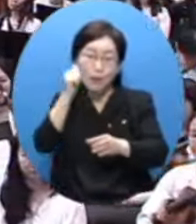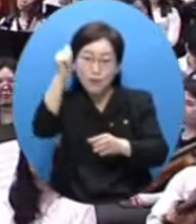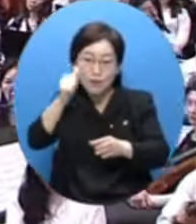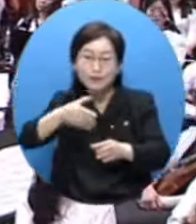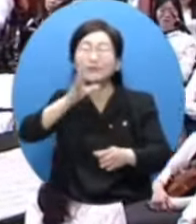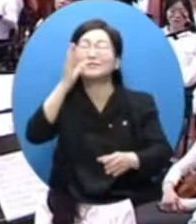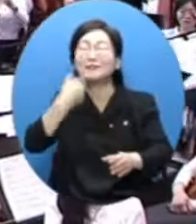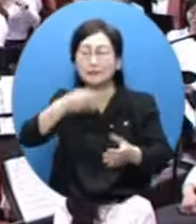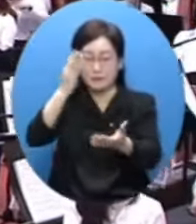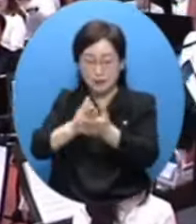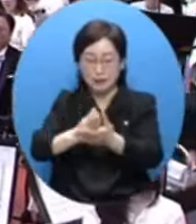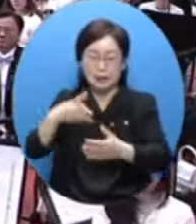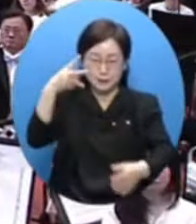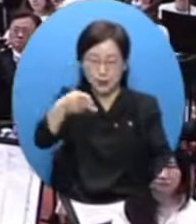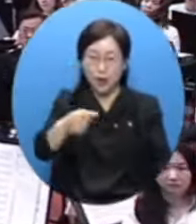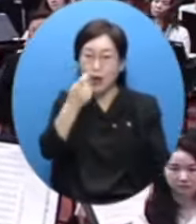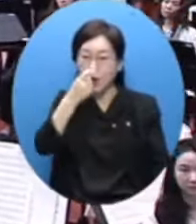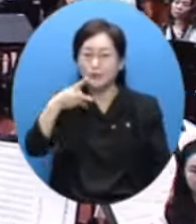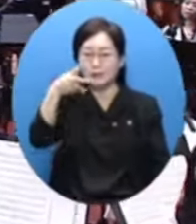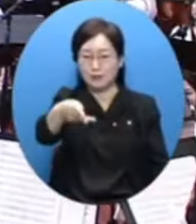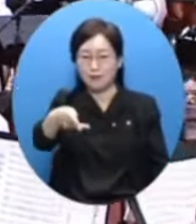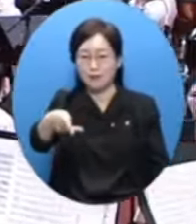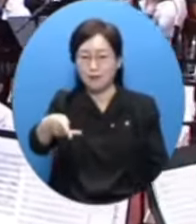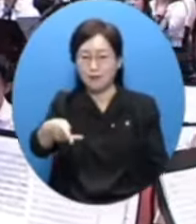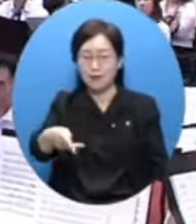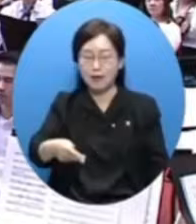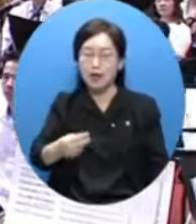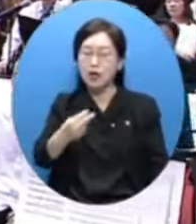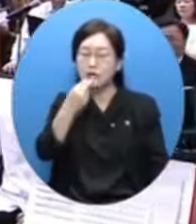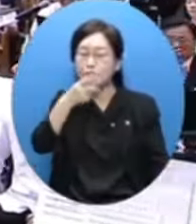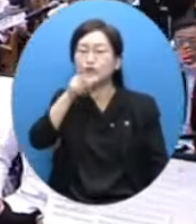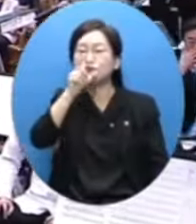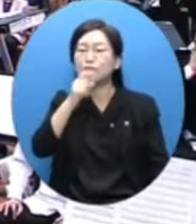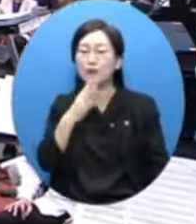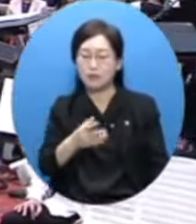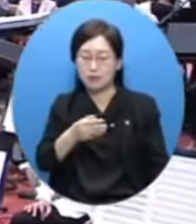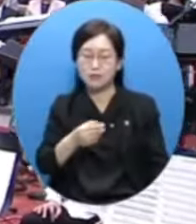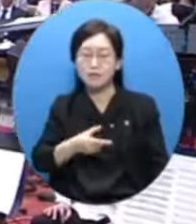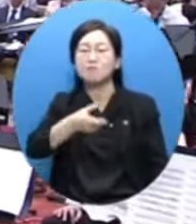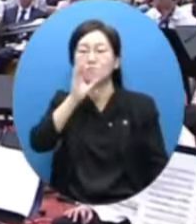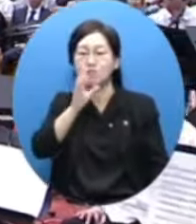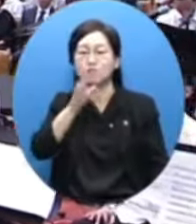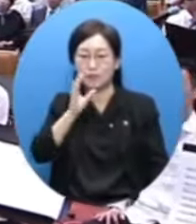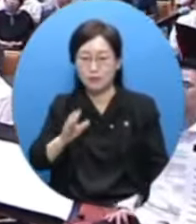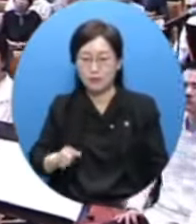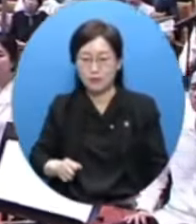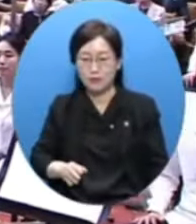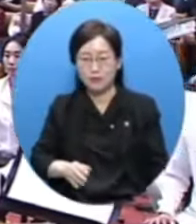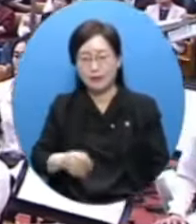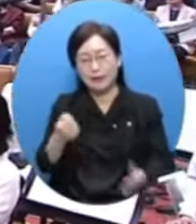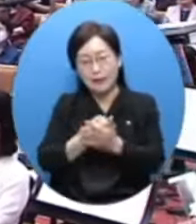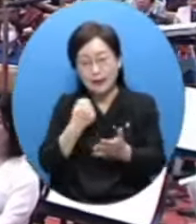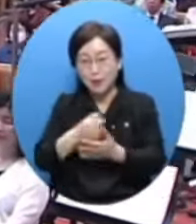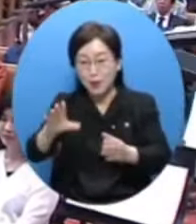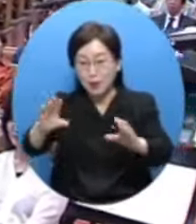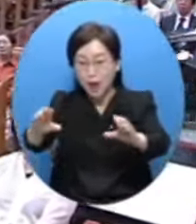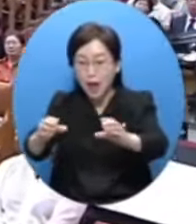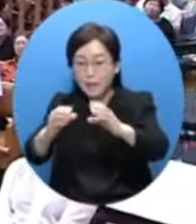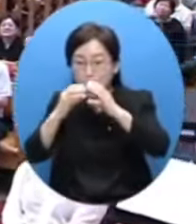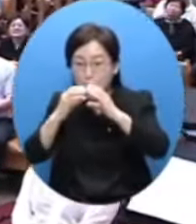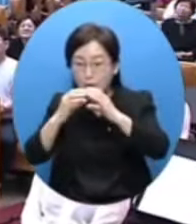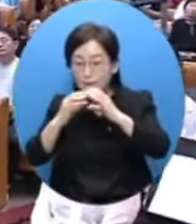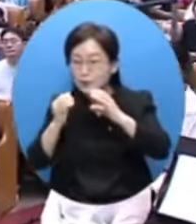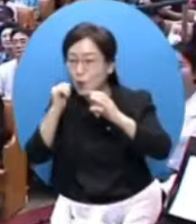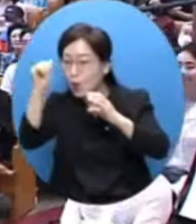먹고 커피까지 끊고 생수만 마신다고 말합니다. 그래서 제일 아쉬울 때가 햄버거 먹을 때 꼭 콜라를 먹어야